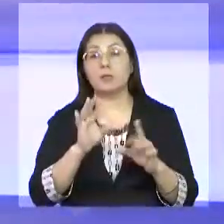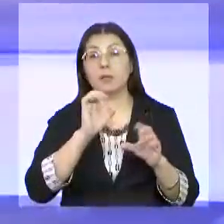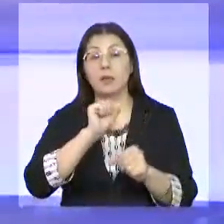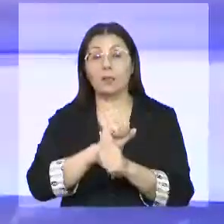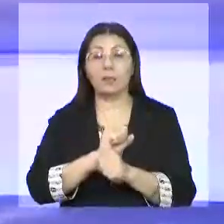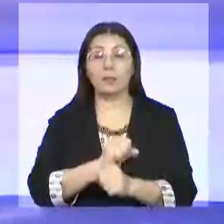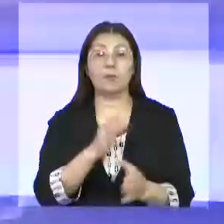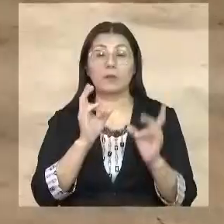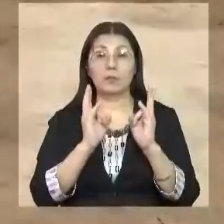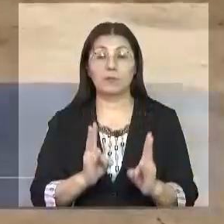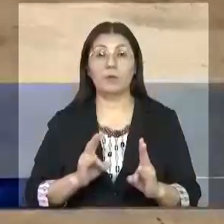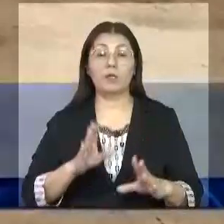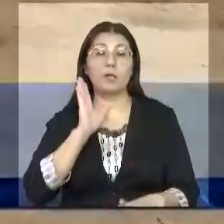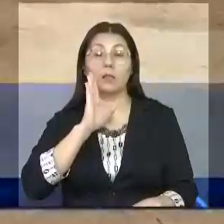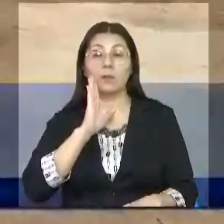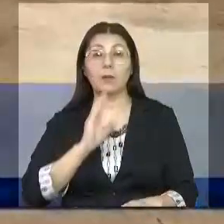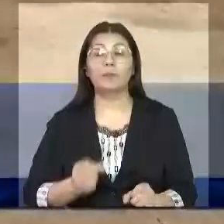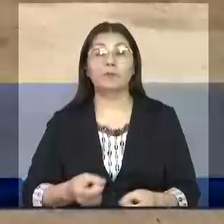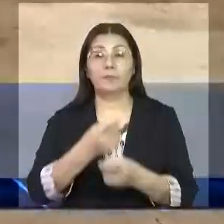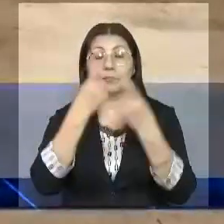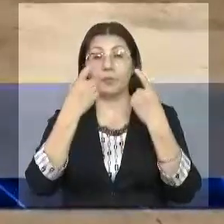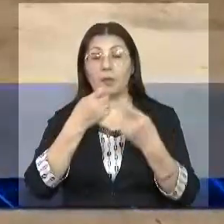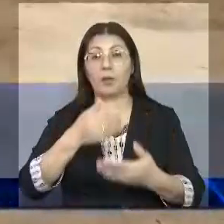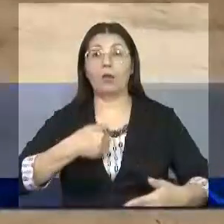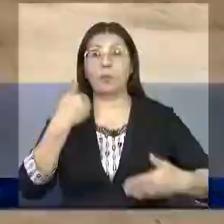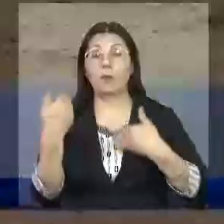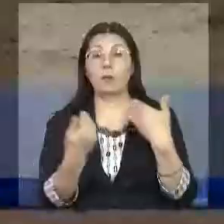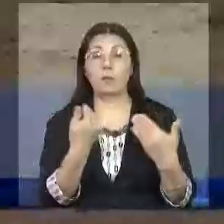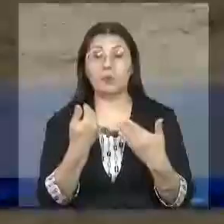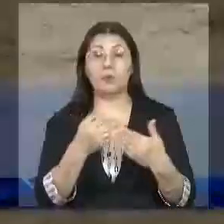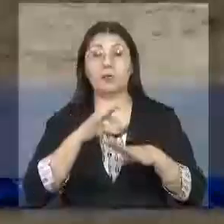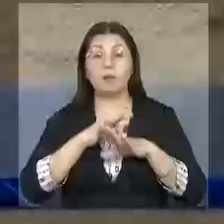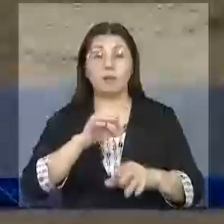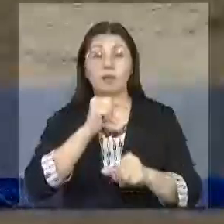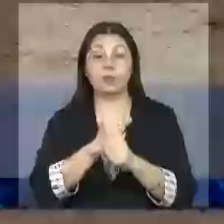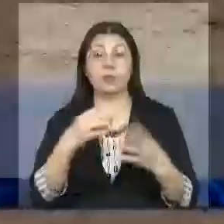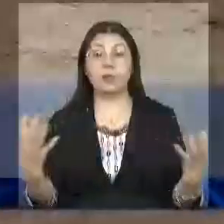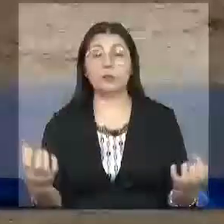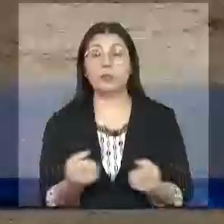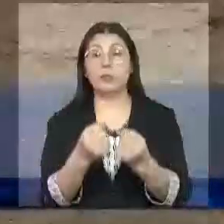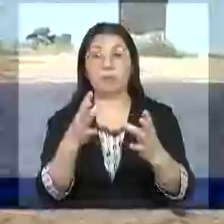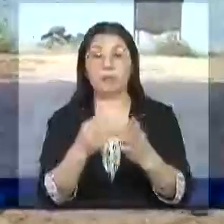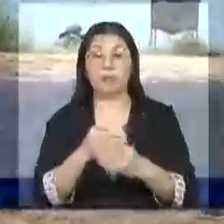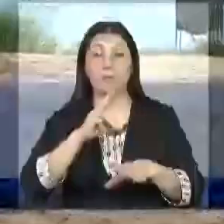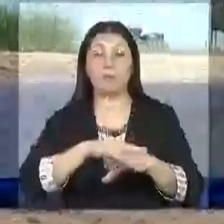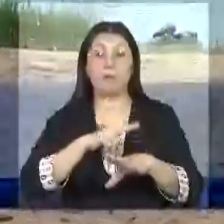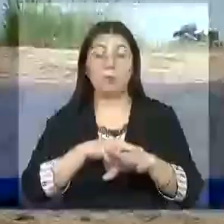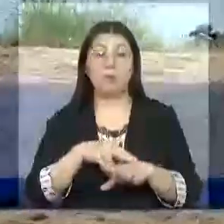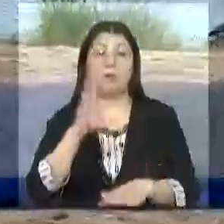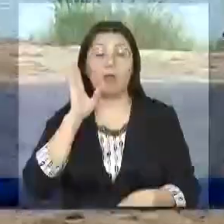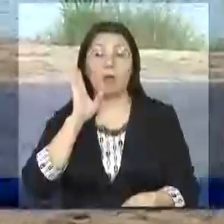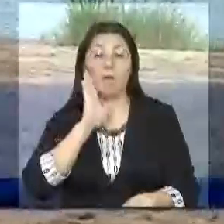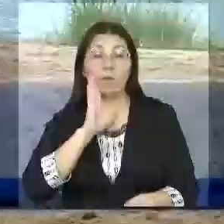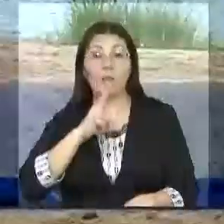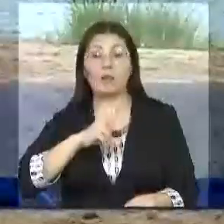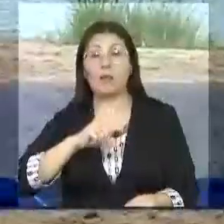сюжете. С момента объявления купального сезона на водоемах ведут работу спасатели совместно с полицейскими. Водолазы